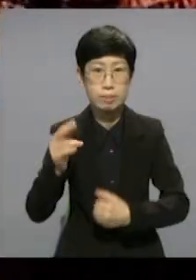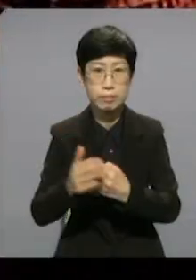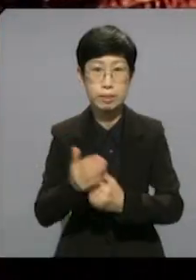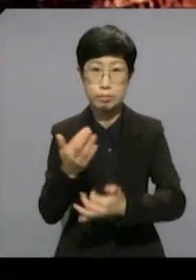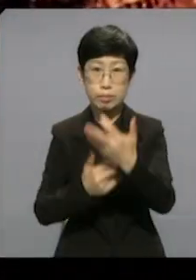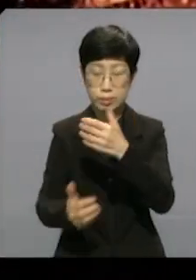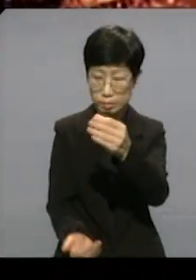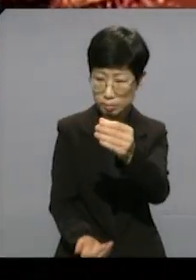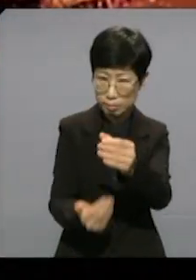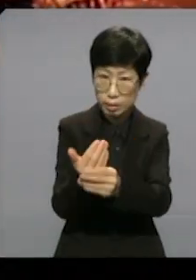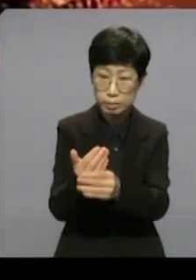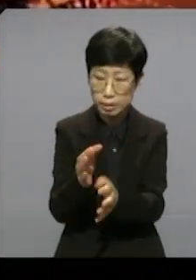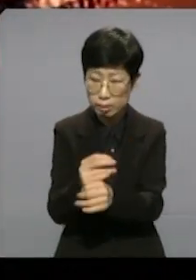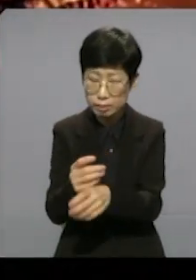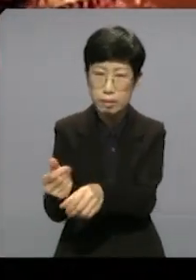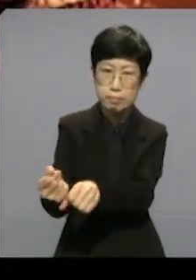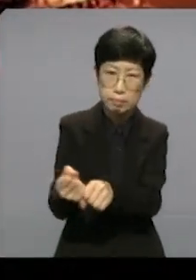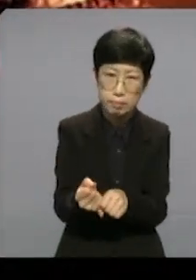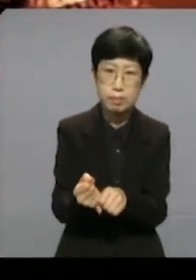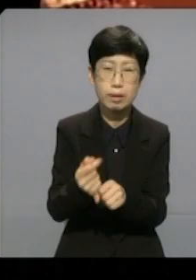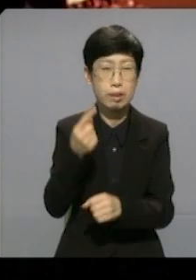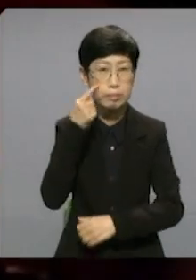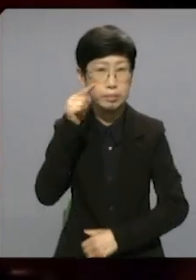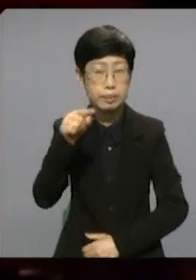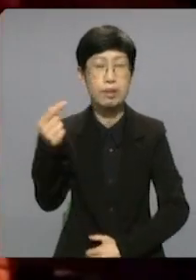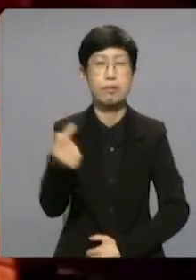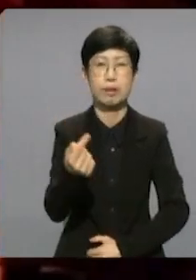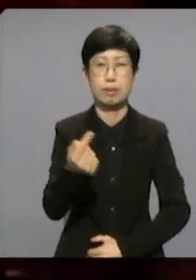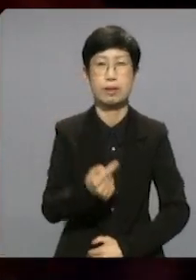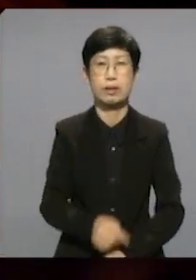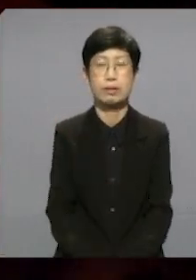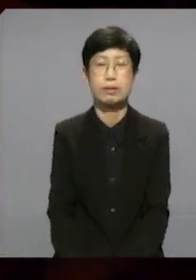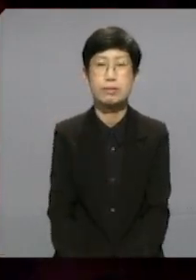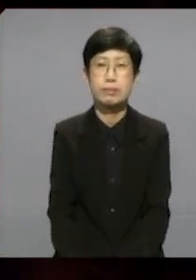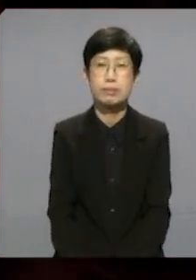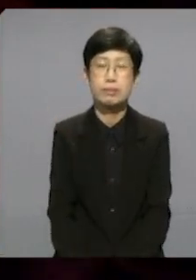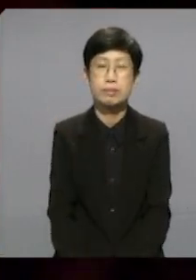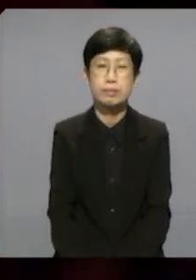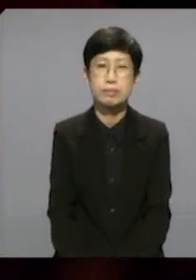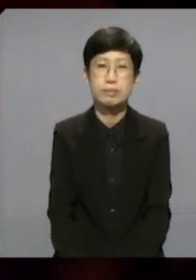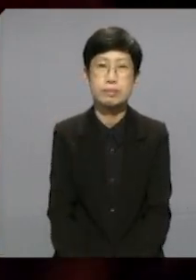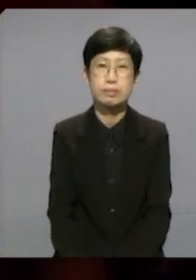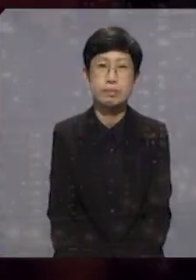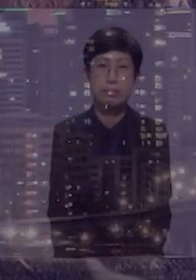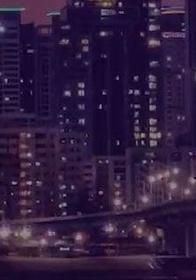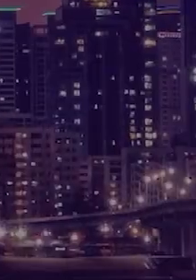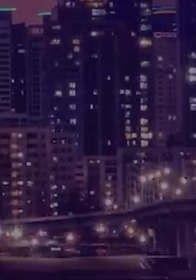시기가 앞당겨질 것으로 예상하고 있습니다. 월드뉴스 김준호입니다.